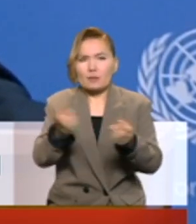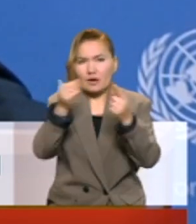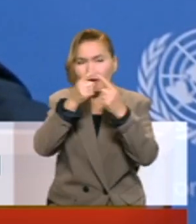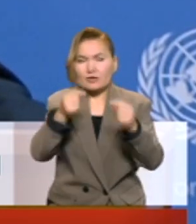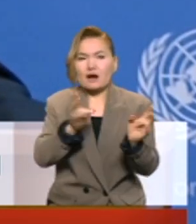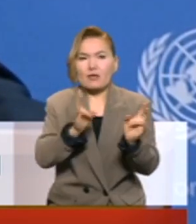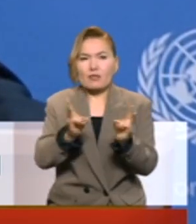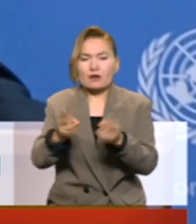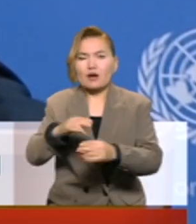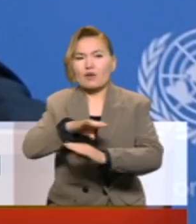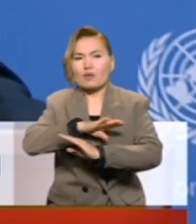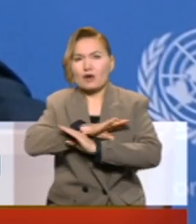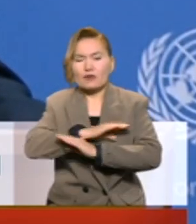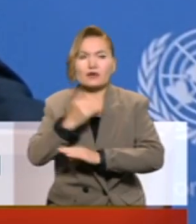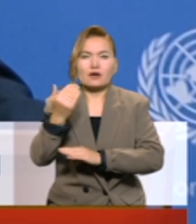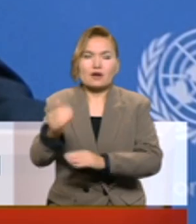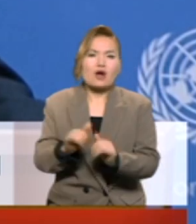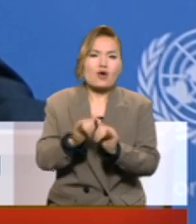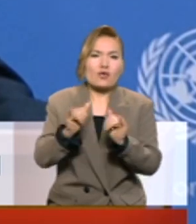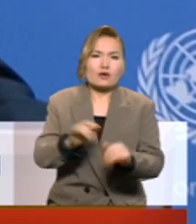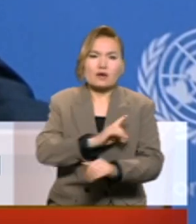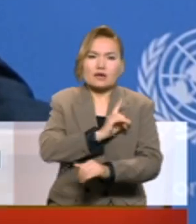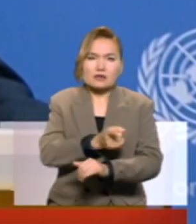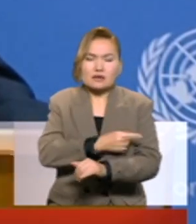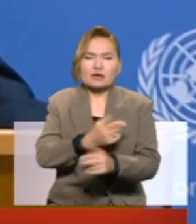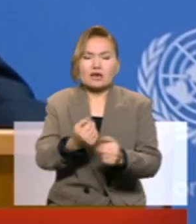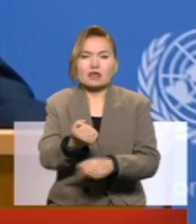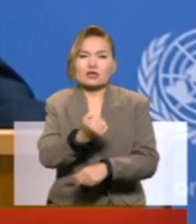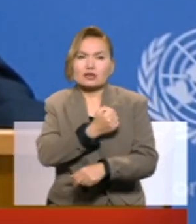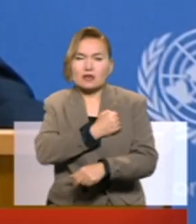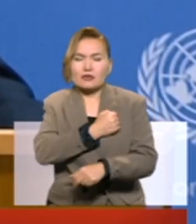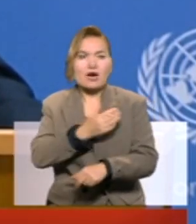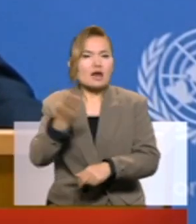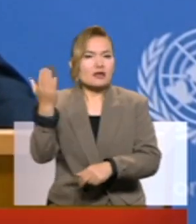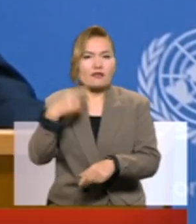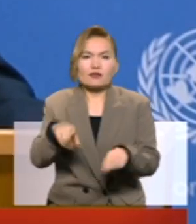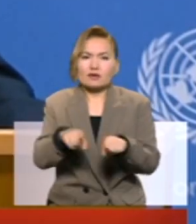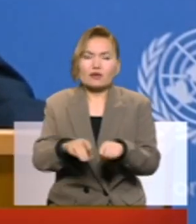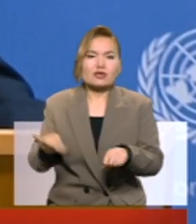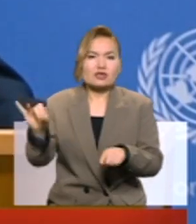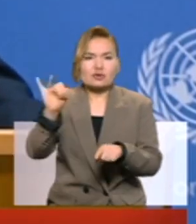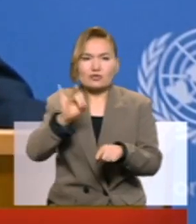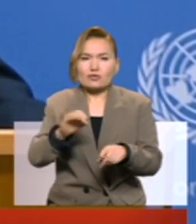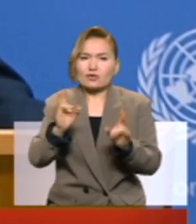қаза тапқан қызметкерлерінің саны қаншама? Мұндай жағдай ұйым тарихында болған емес.